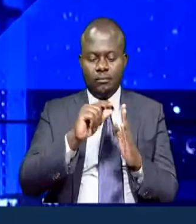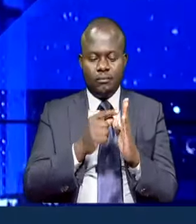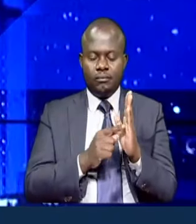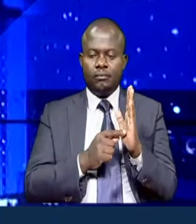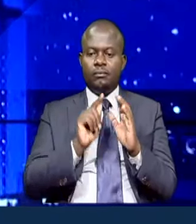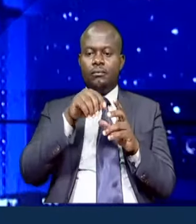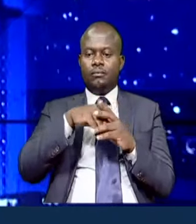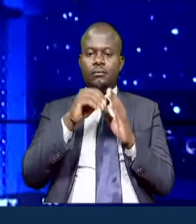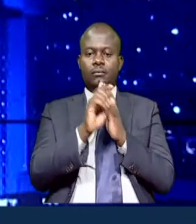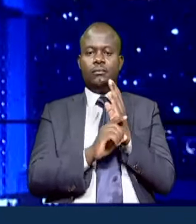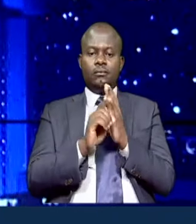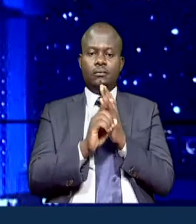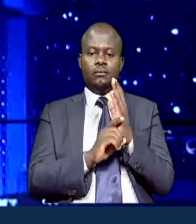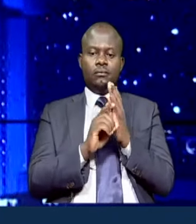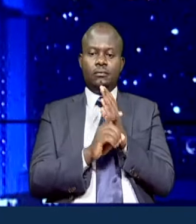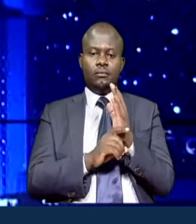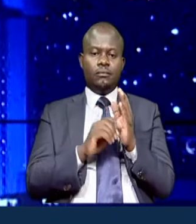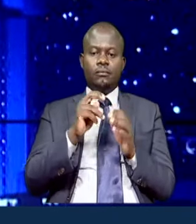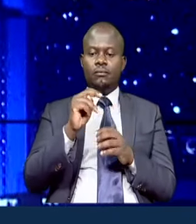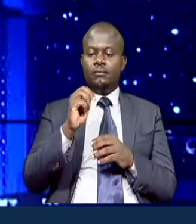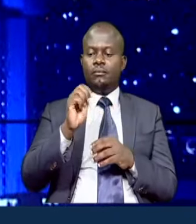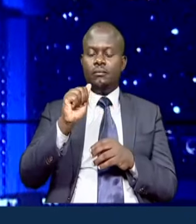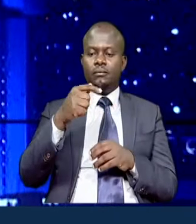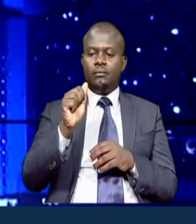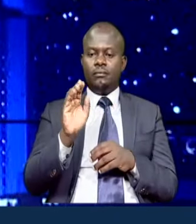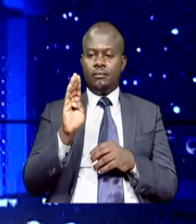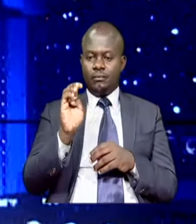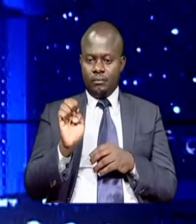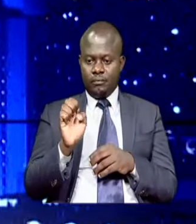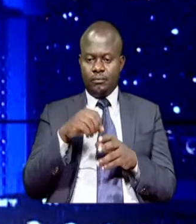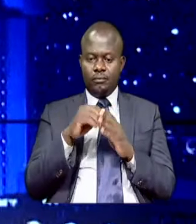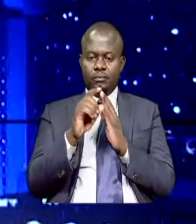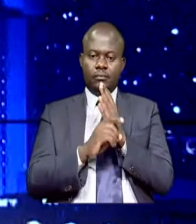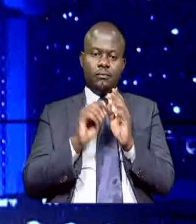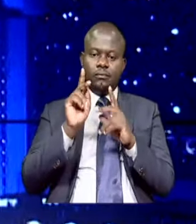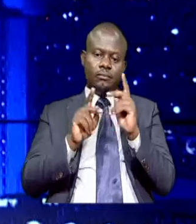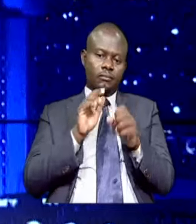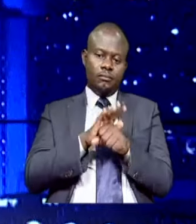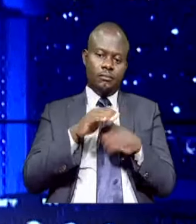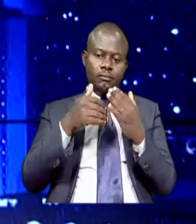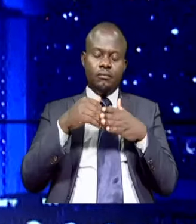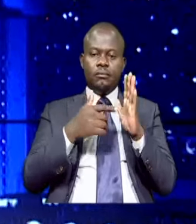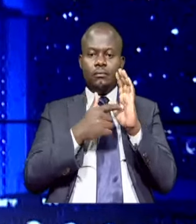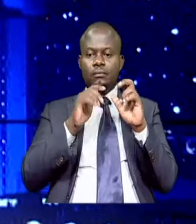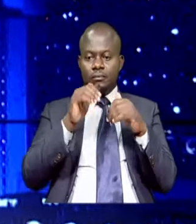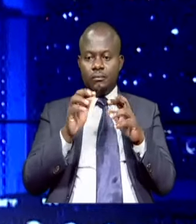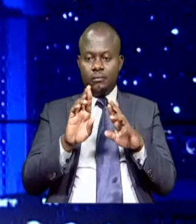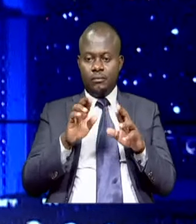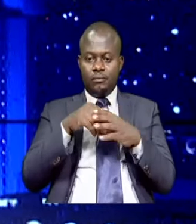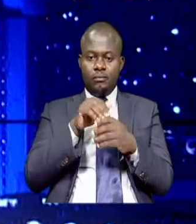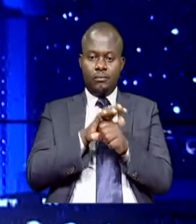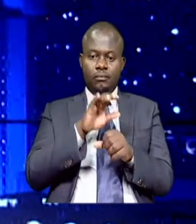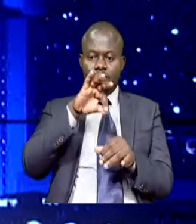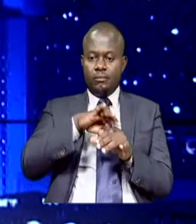tujye mu karere ka Nyamagabe aho muri aka karere abaturage bagaragaza ko biteguye cyane